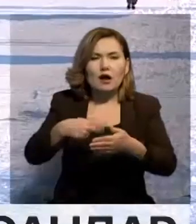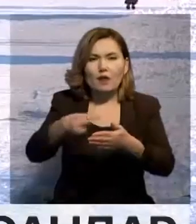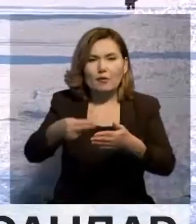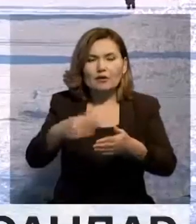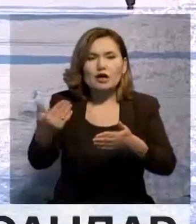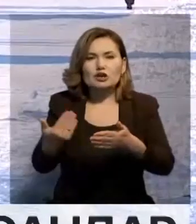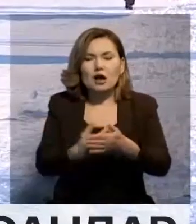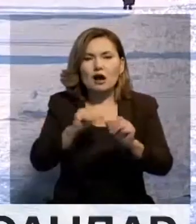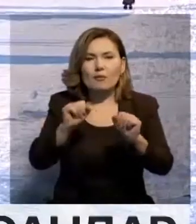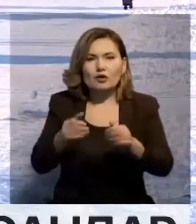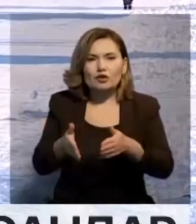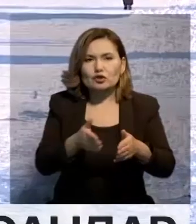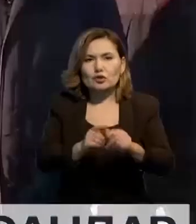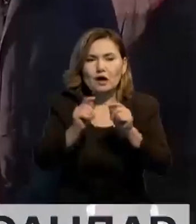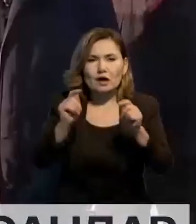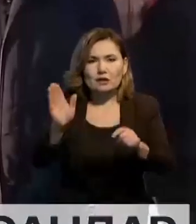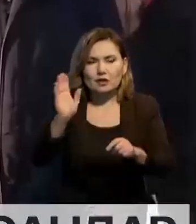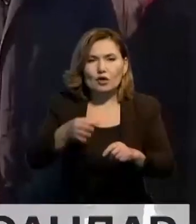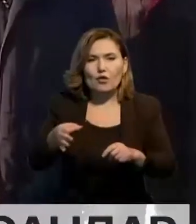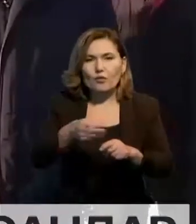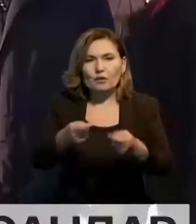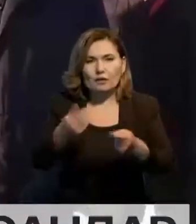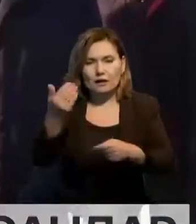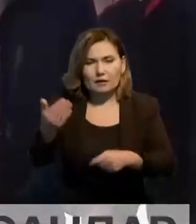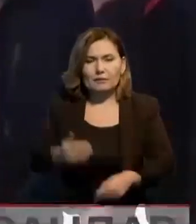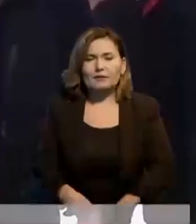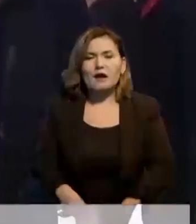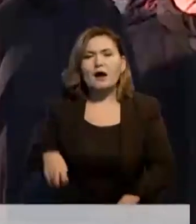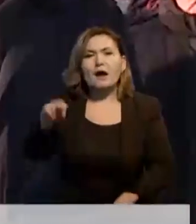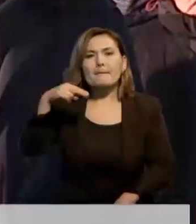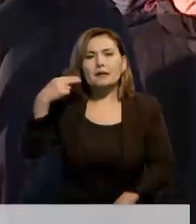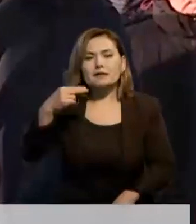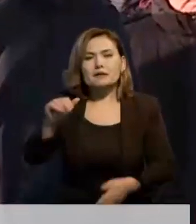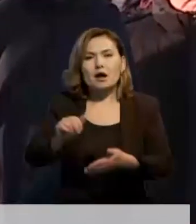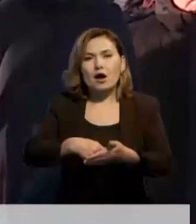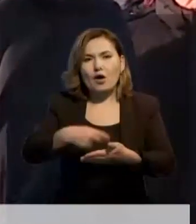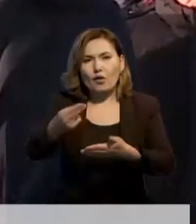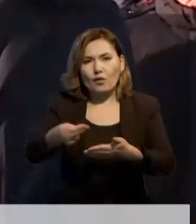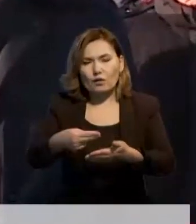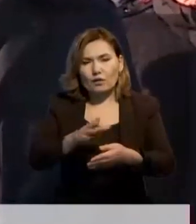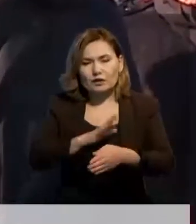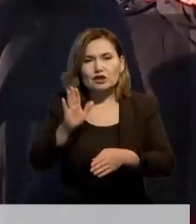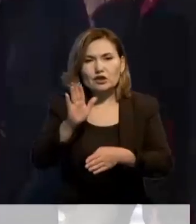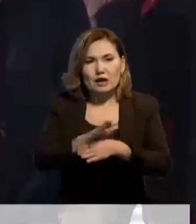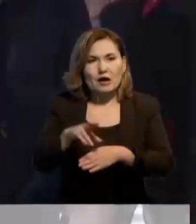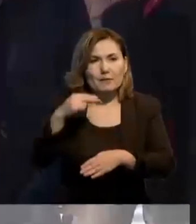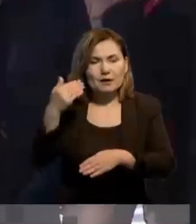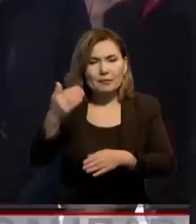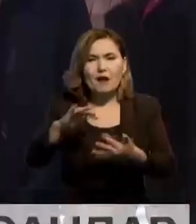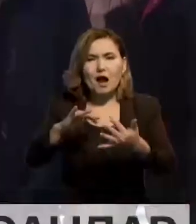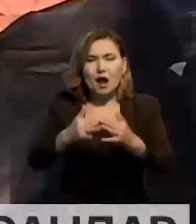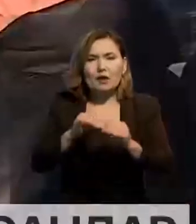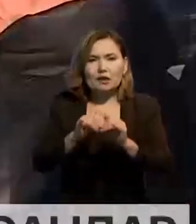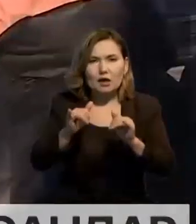жаңа мүмкіндіктерге жол ашады дейді облыс әкімі. 26 қарашада айттым, жаңа президент қол қойды жарлыққа арнайы. Концепция дайындалғаннан кейін ауылдардың